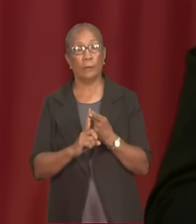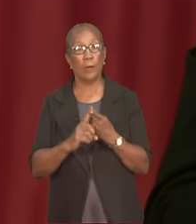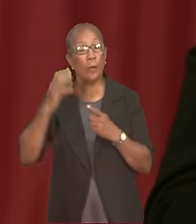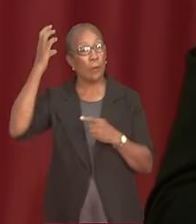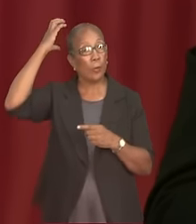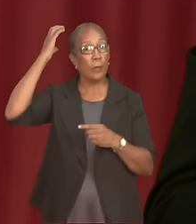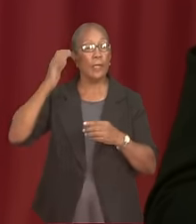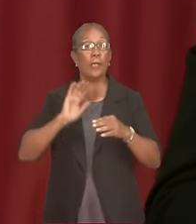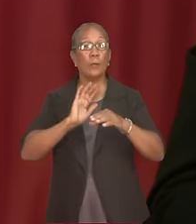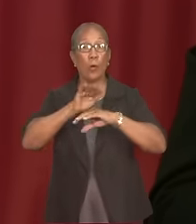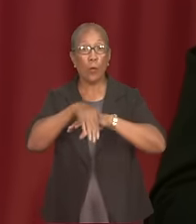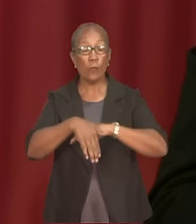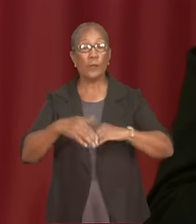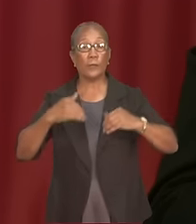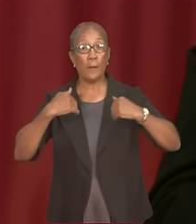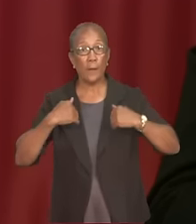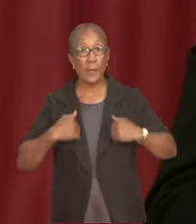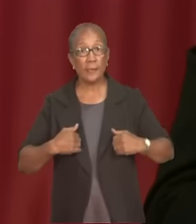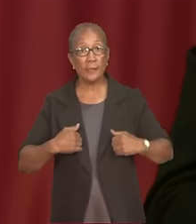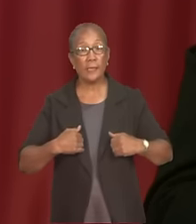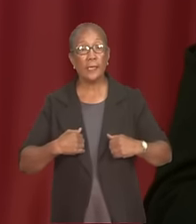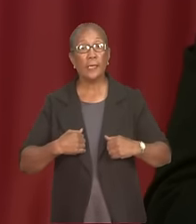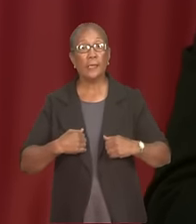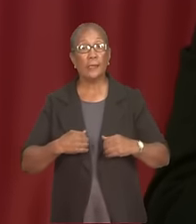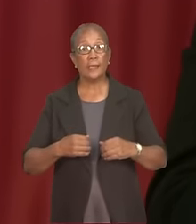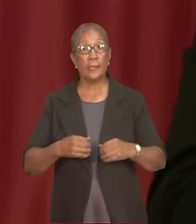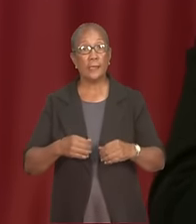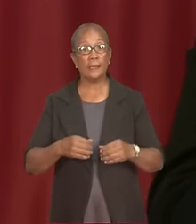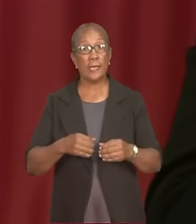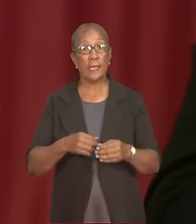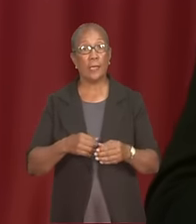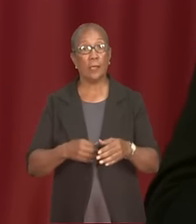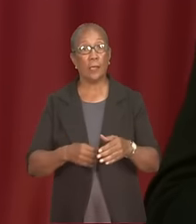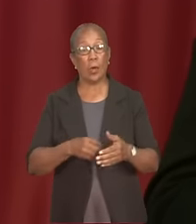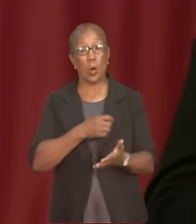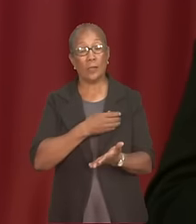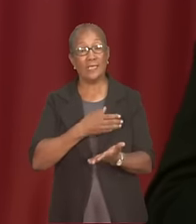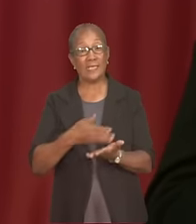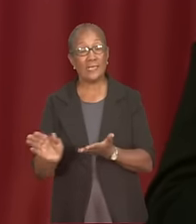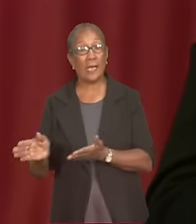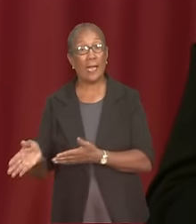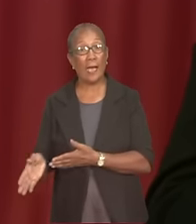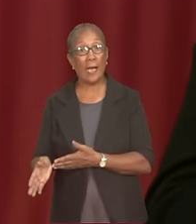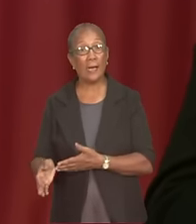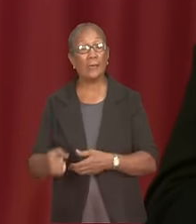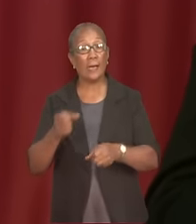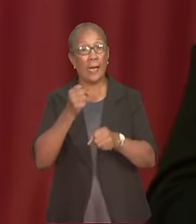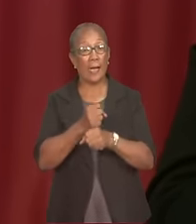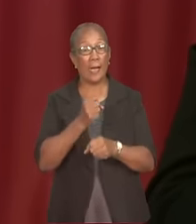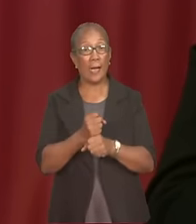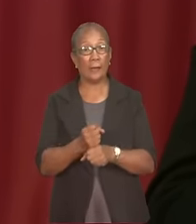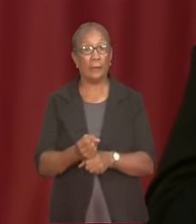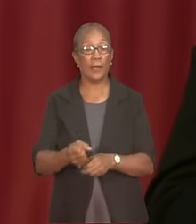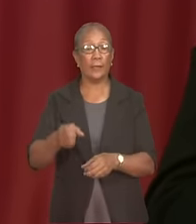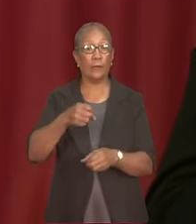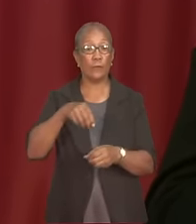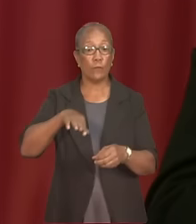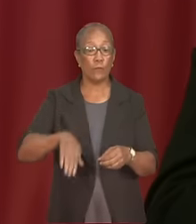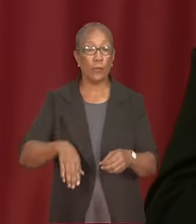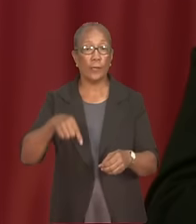persoon, staffunctionaris. Daar is een traject voor uitgezet waarbij arbeidsinspectie voor eind van de